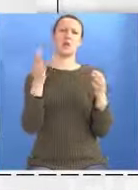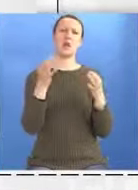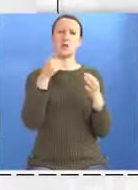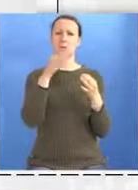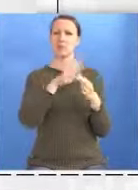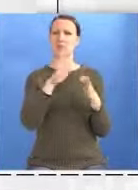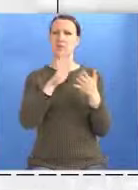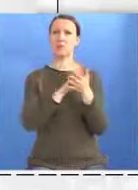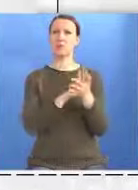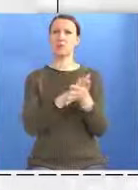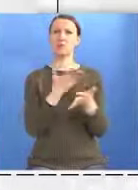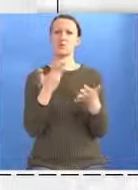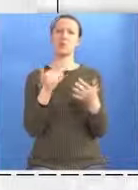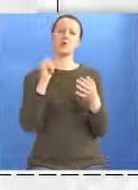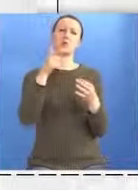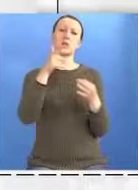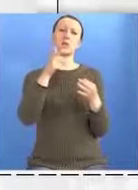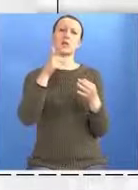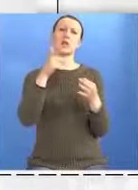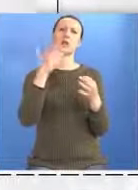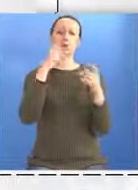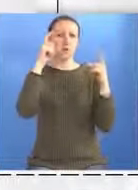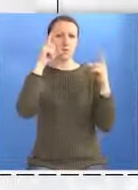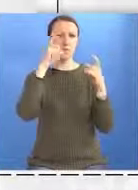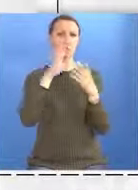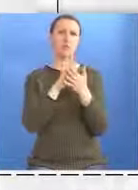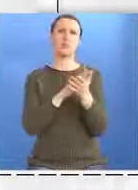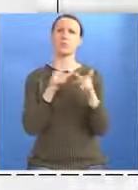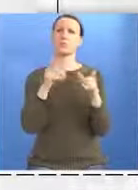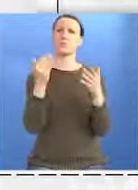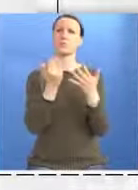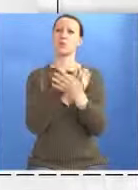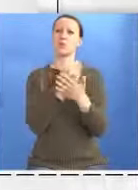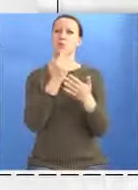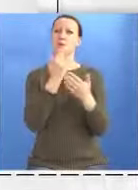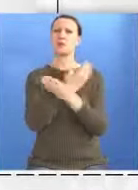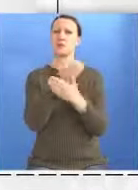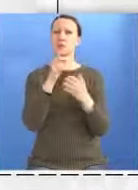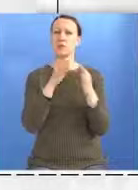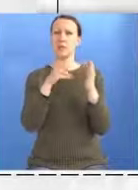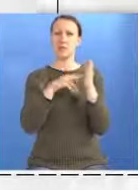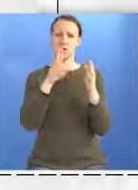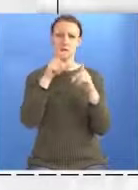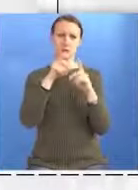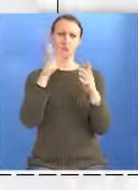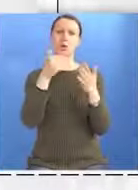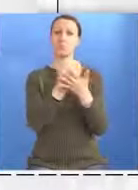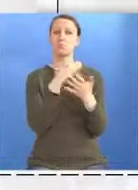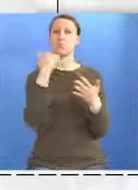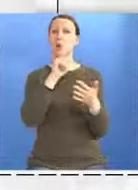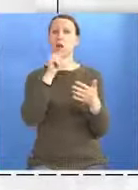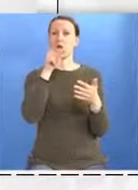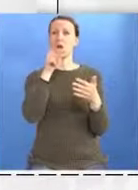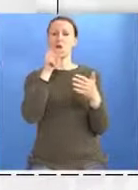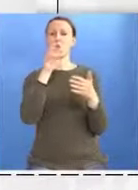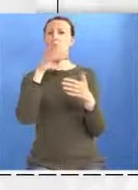nekako je tako sve krenulo. Jesu li nastale neke fotografije u Novom Zelandu? Ima puno fotografija iz Novog Zelanda, ali ne iz